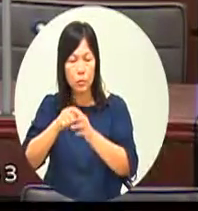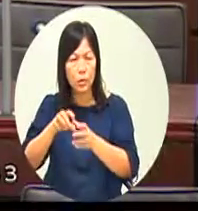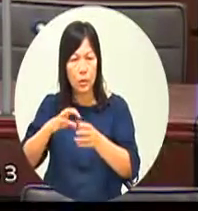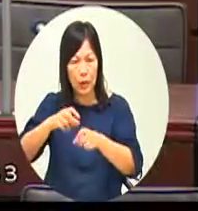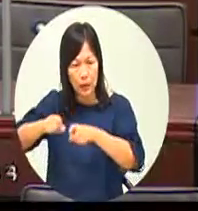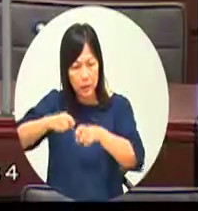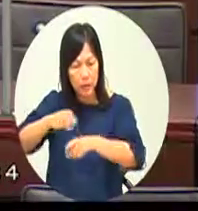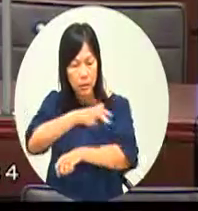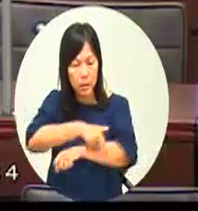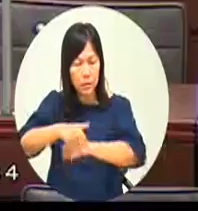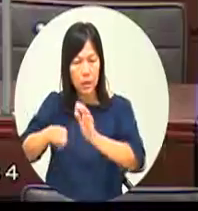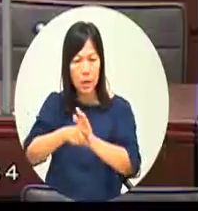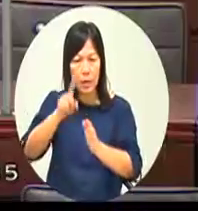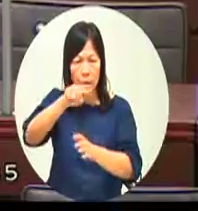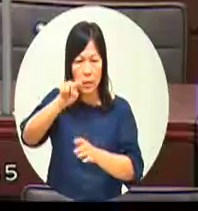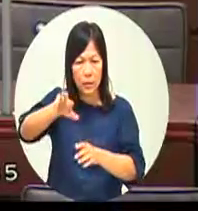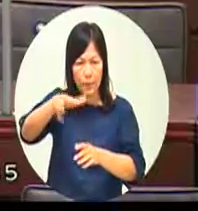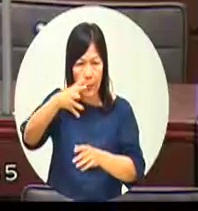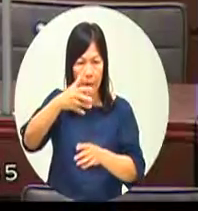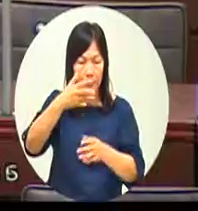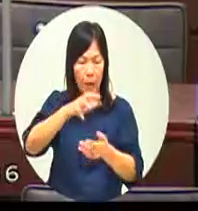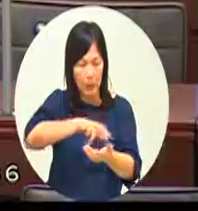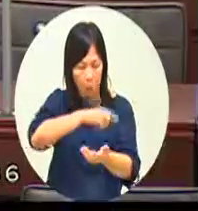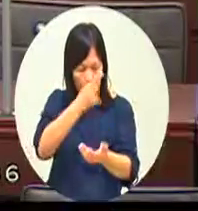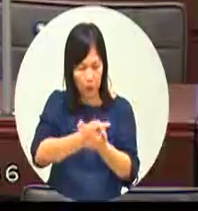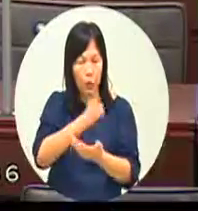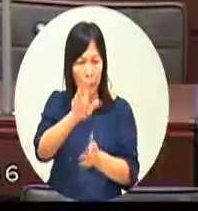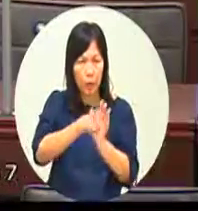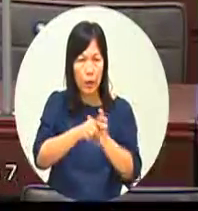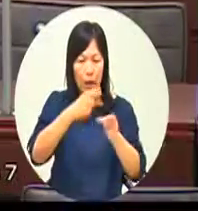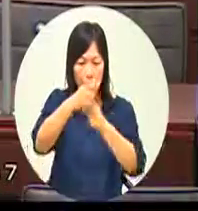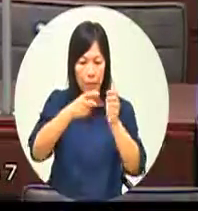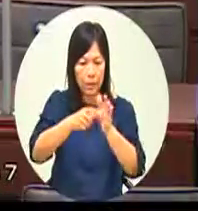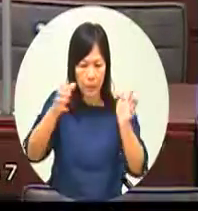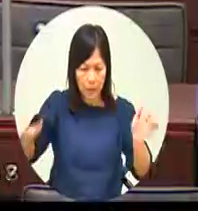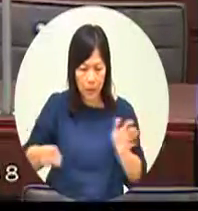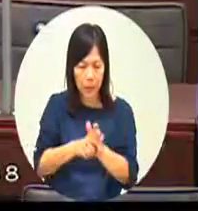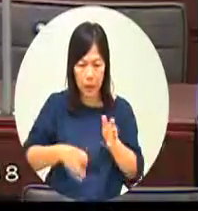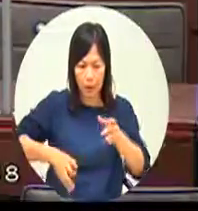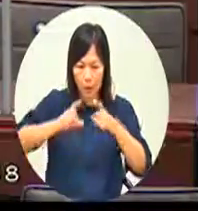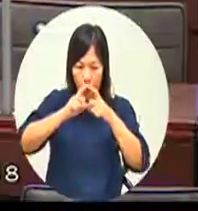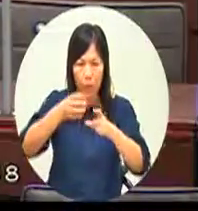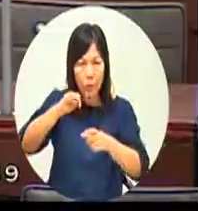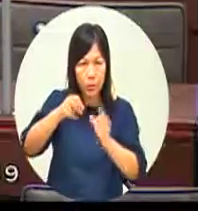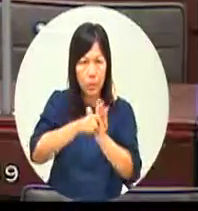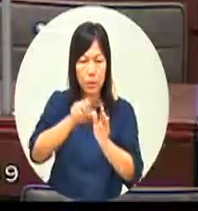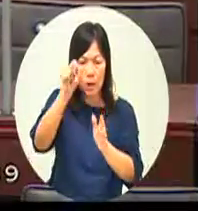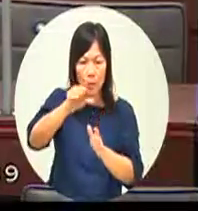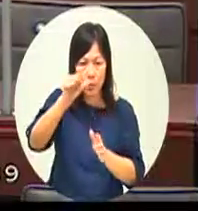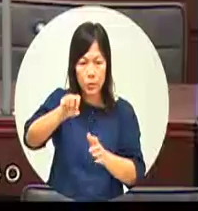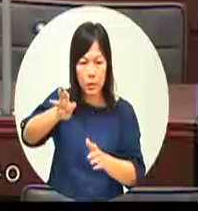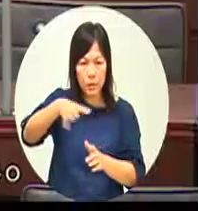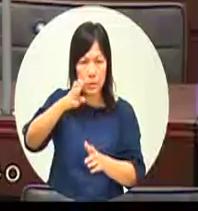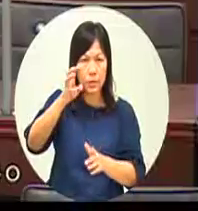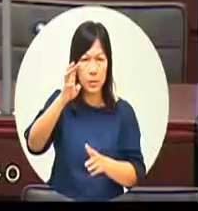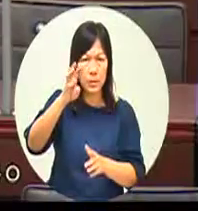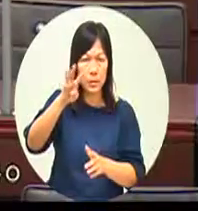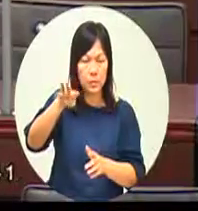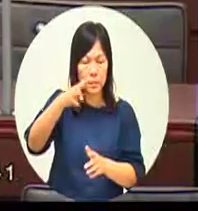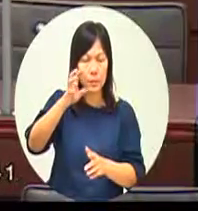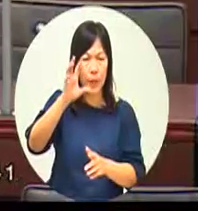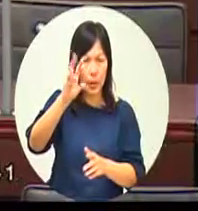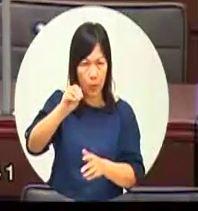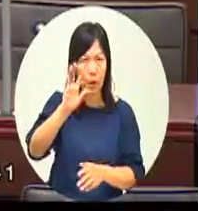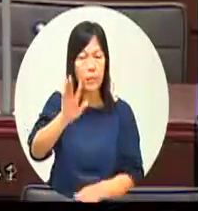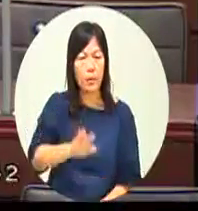是1800，每天是1800吨，所以一年的回馈金是5400万， 是